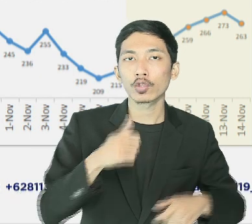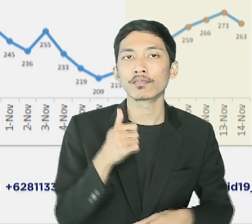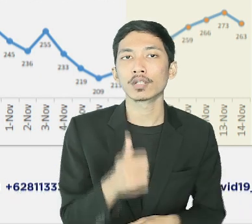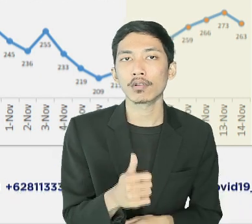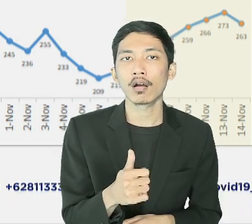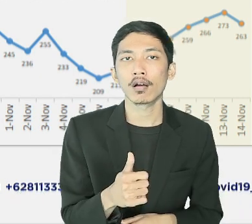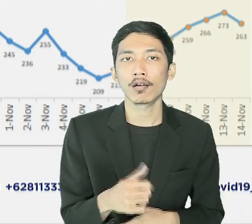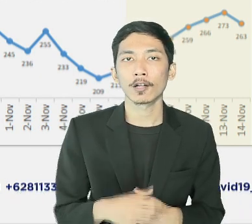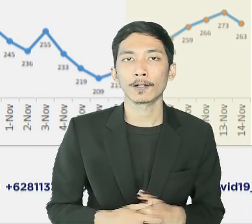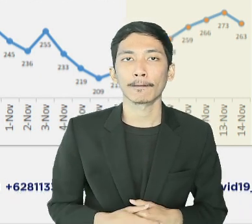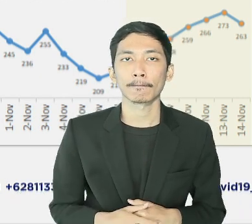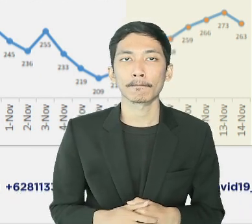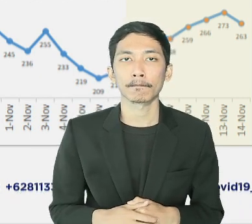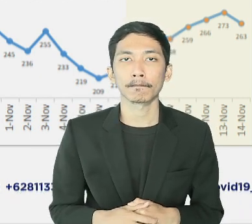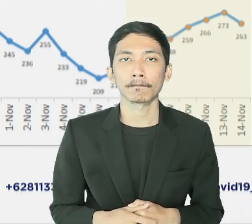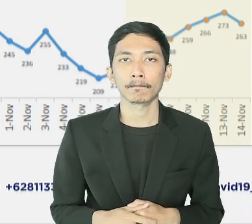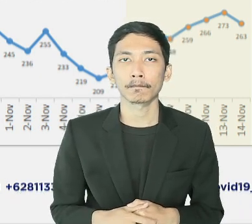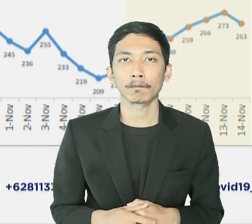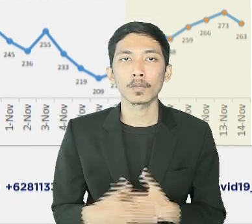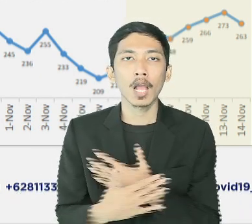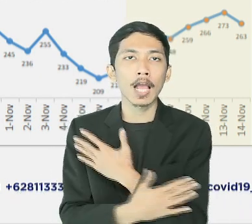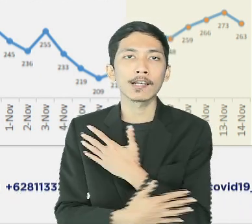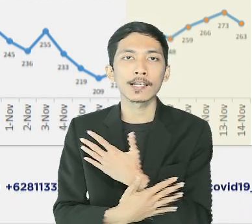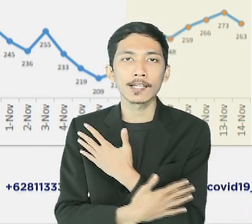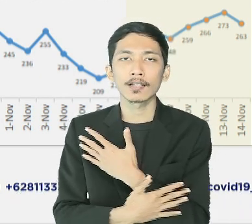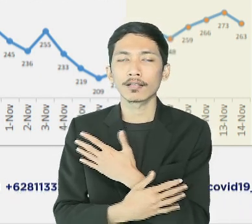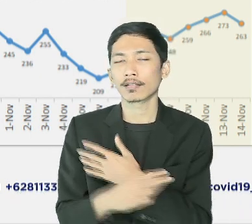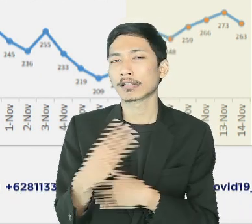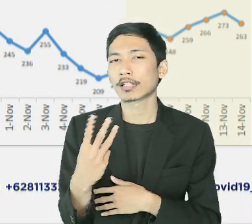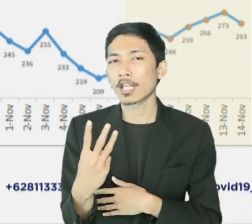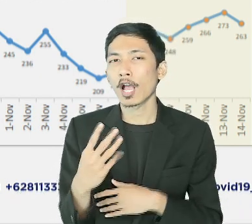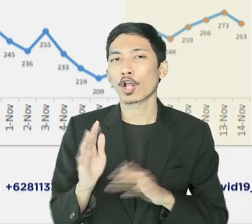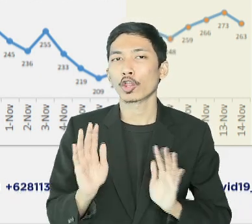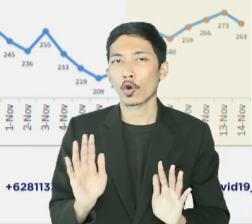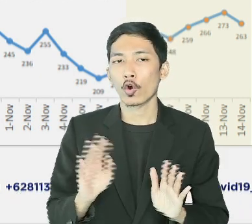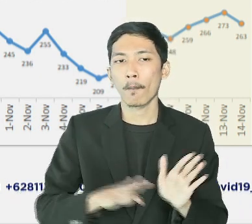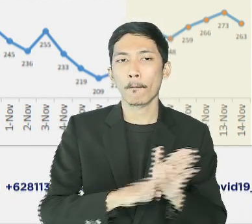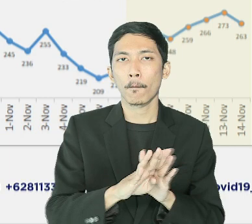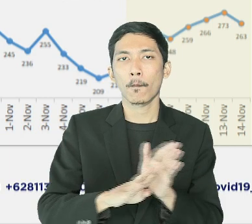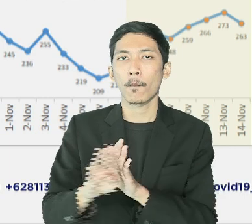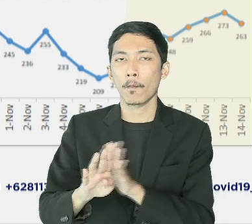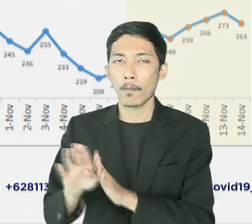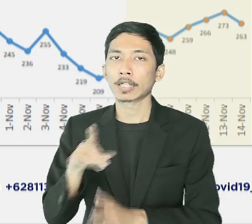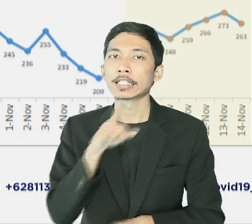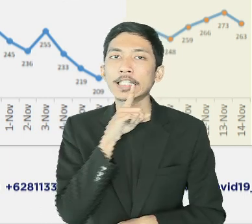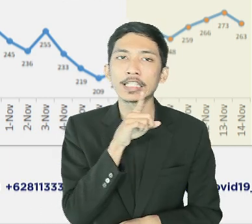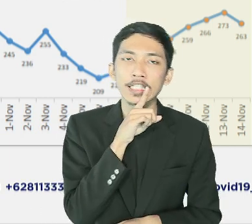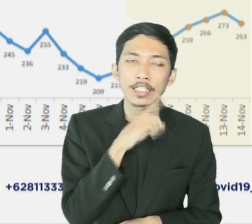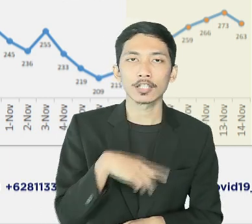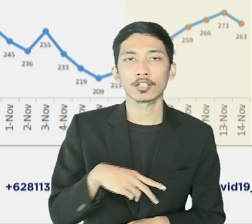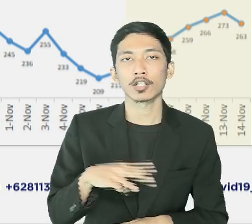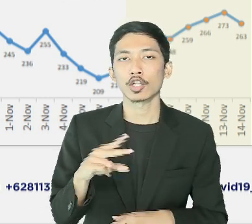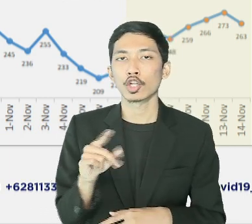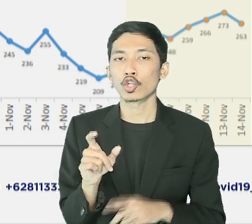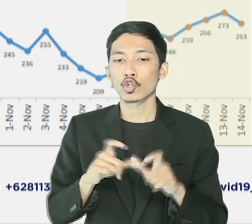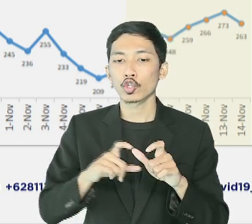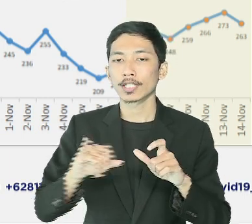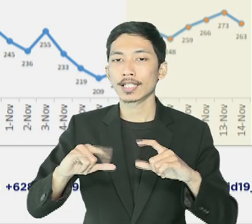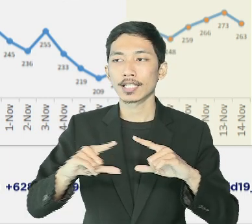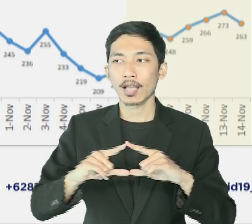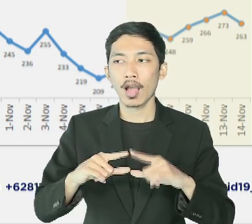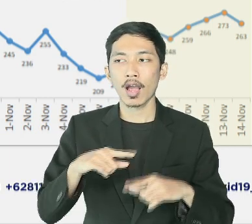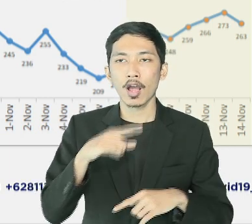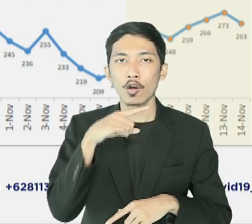dunia setidaknya hanya 3 negara yang mengalami lonjakan kasus, yaitu Inggris, Rusia, dan